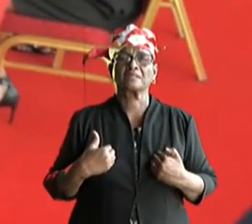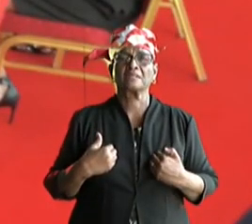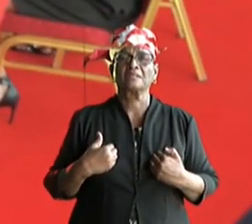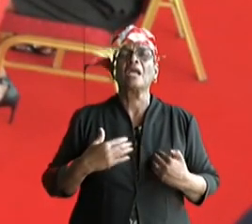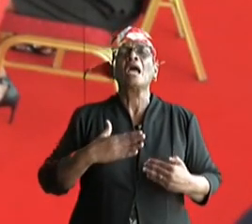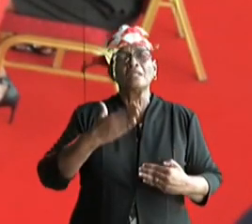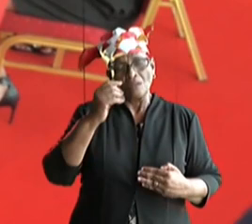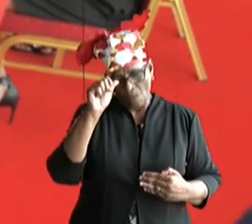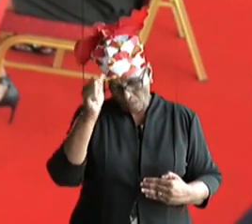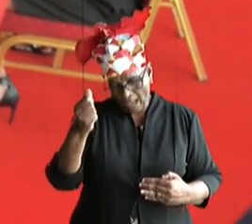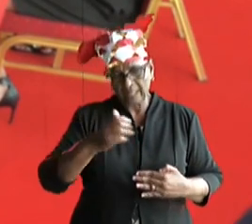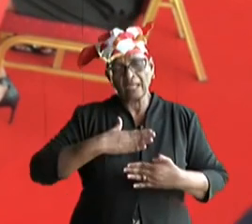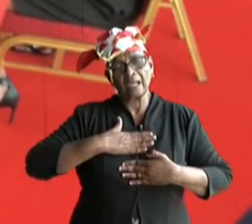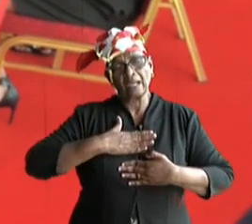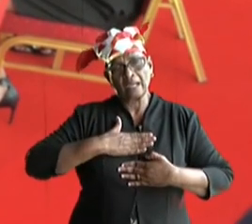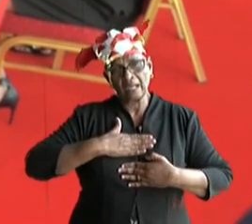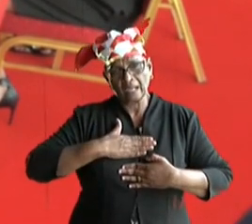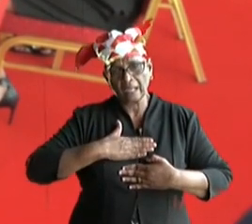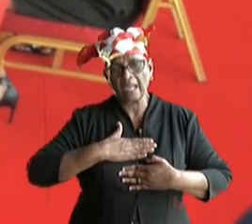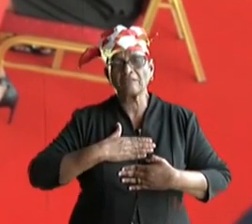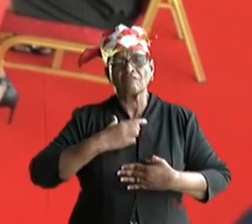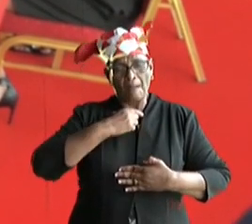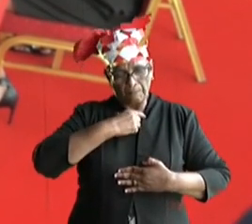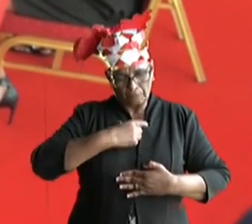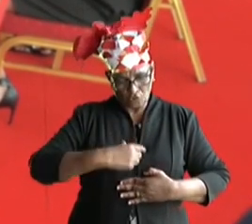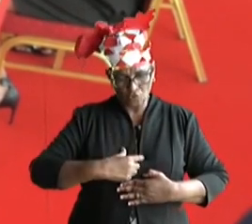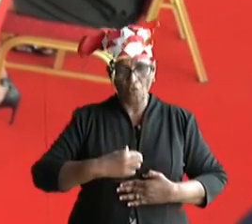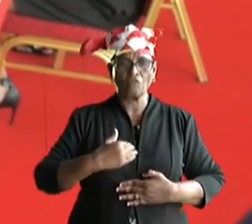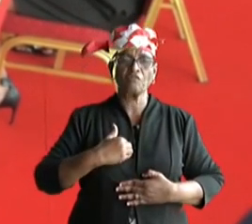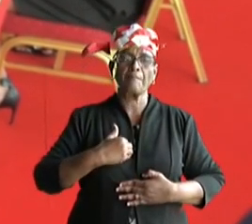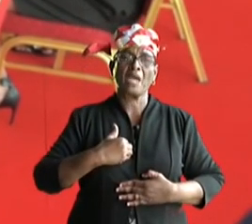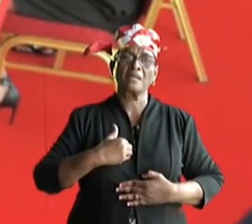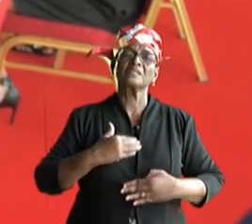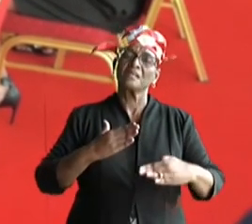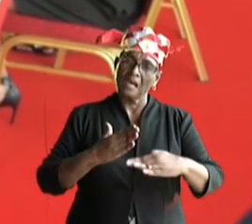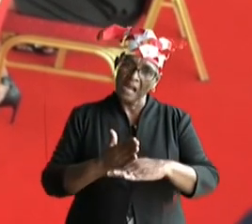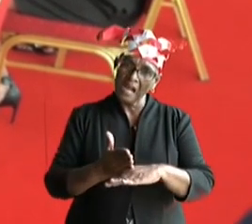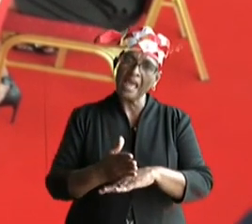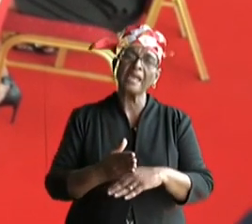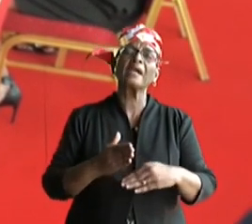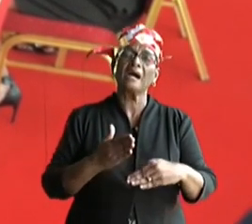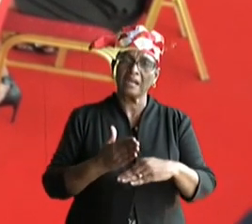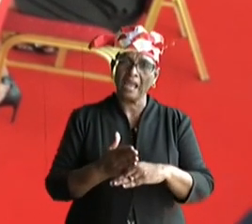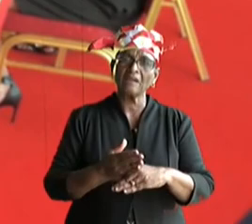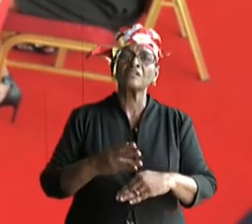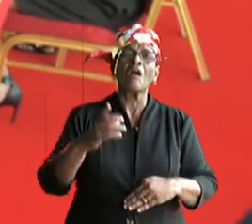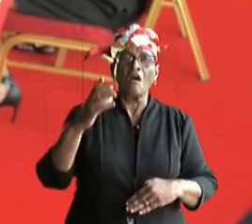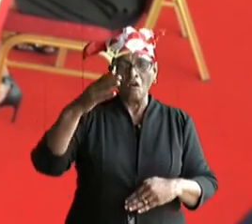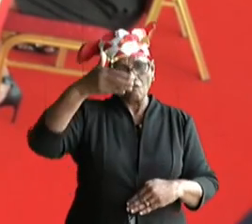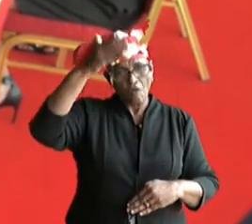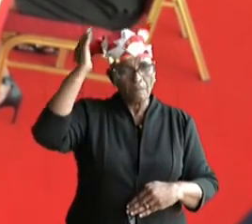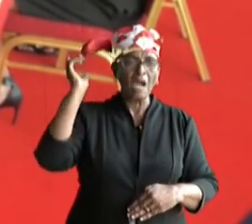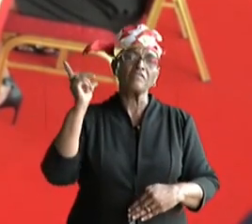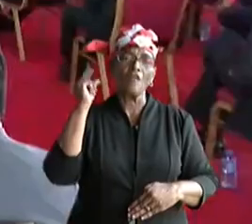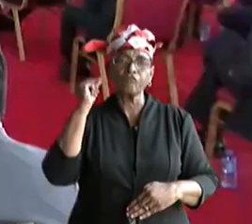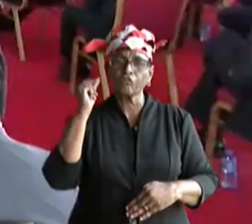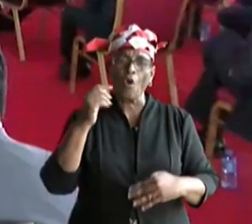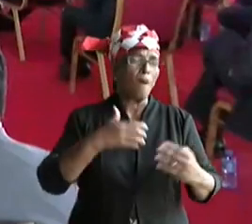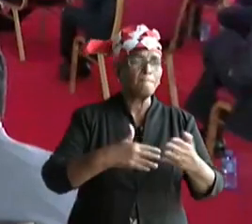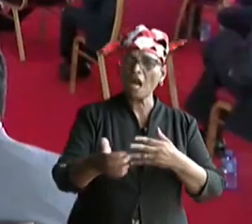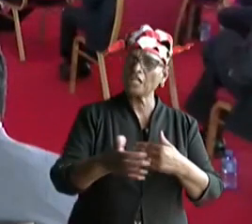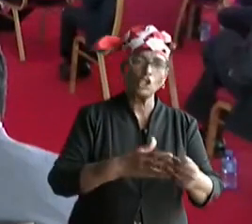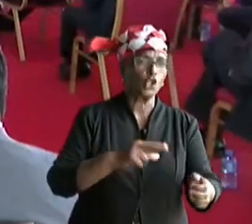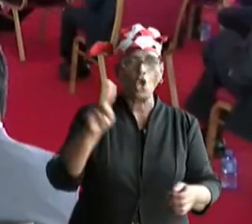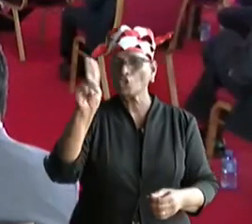waardigheid en de waarde van menselijke persoon, in gelijke rechten voor mannen en vrouwen, ongeacht afkomst of politieke